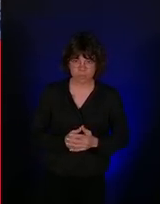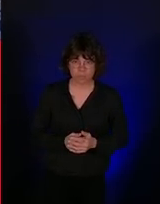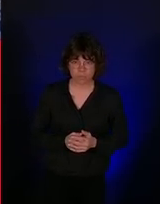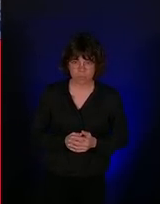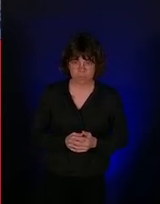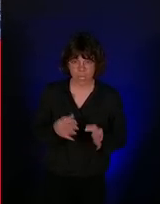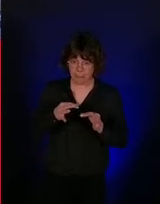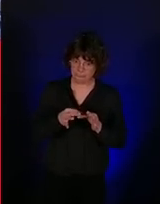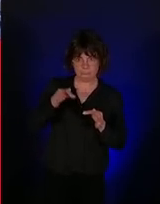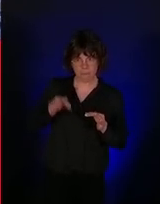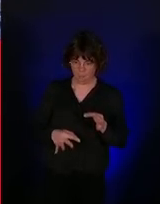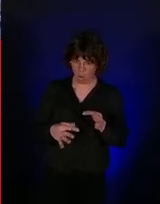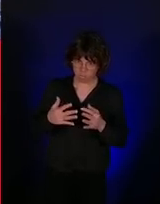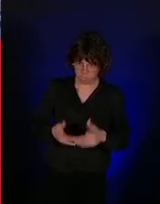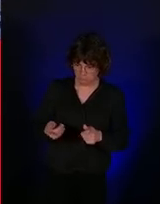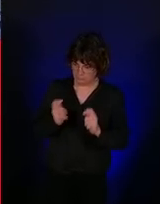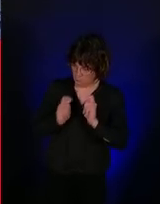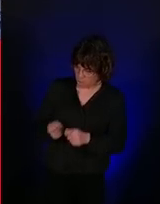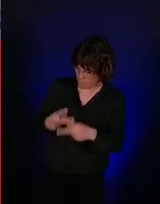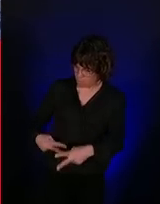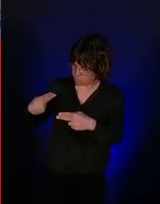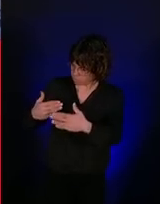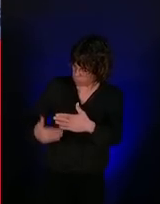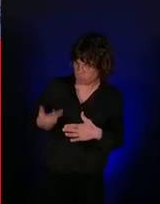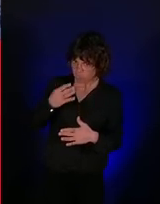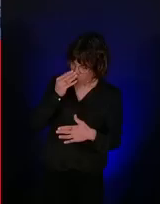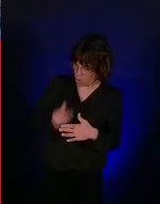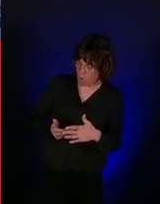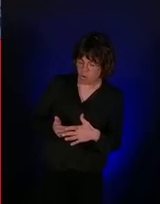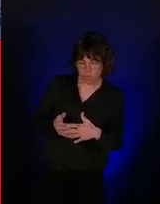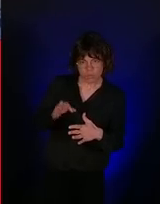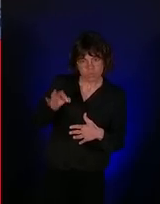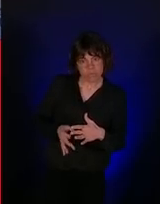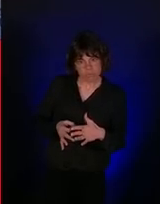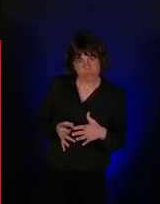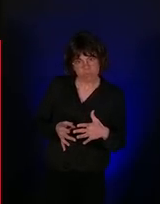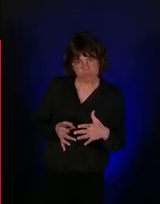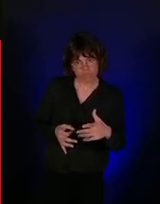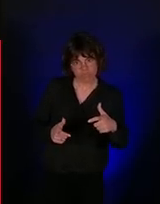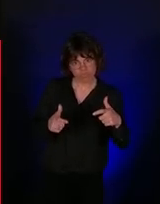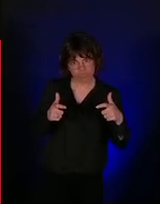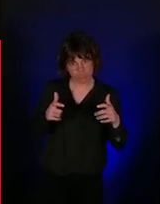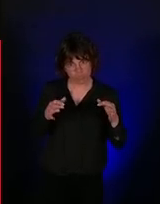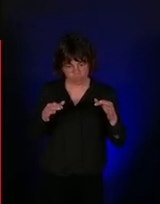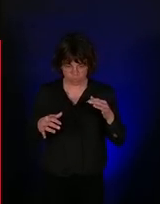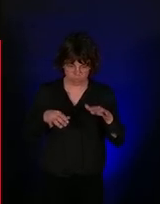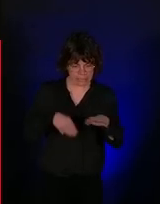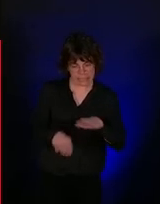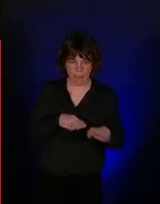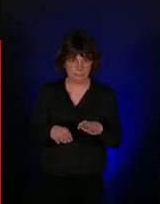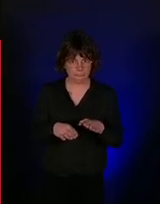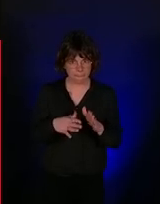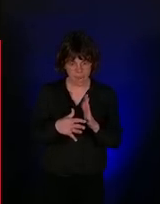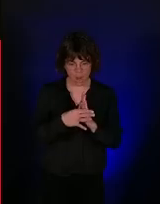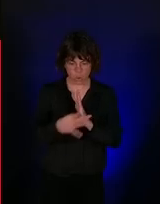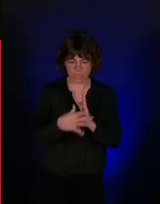le bilan de notre mandature nous permet de conforter à nouveau la grande stabilité et fiabilité du système de répartition